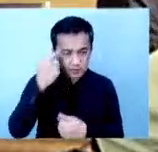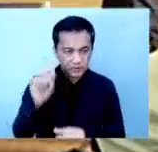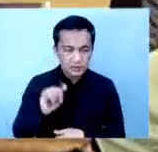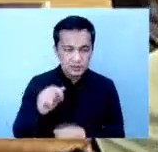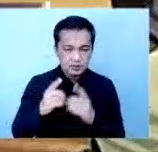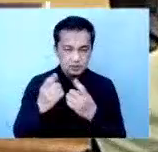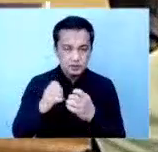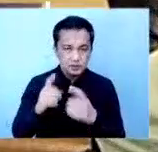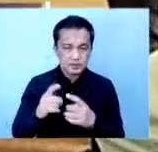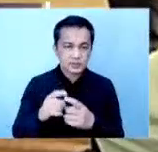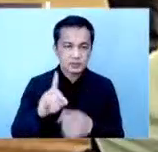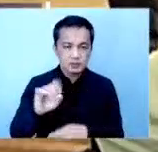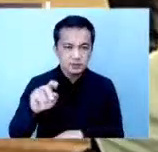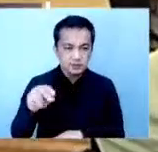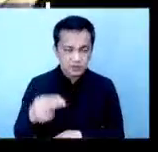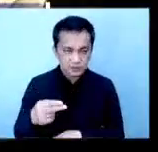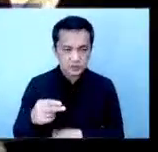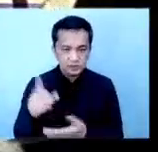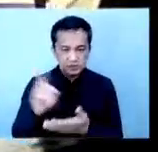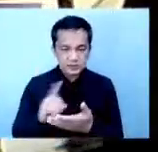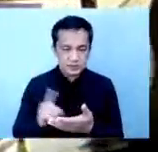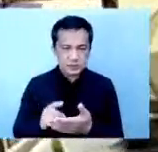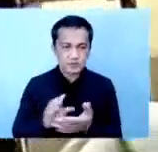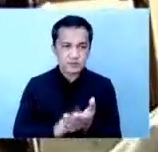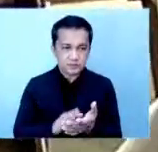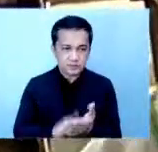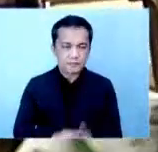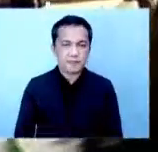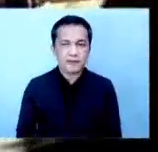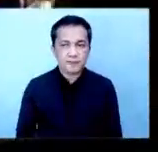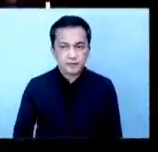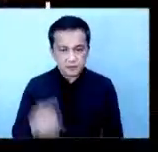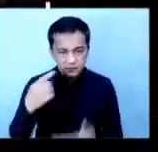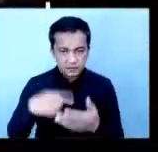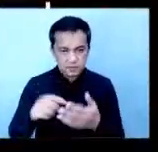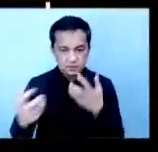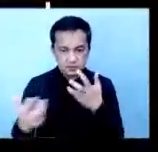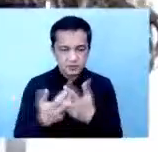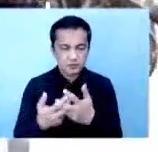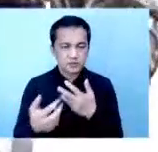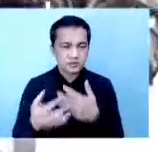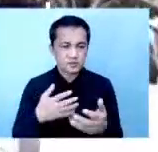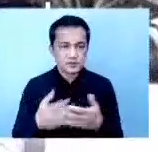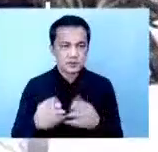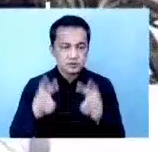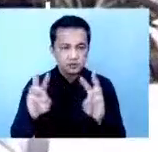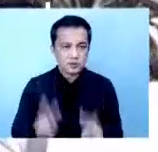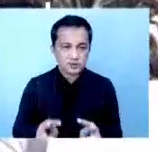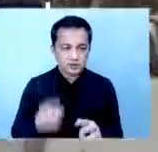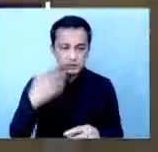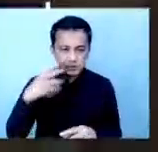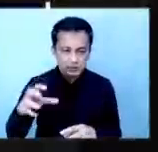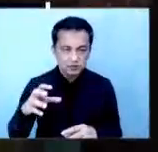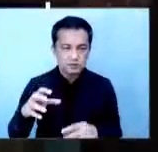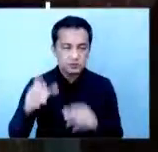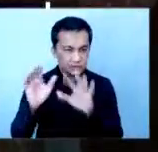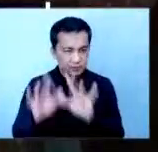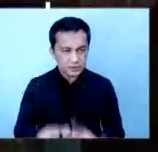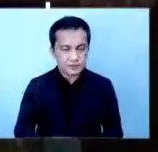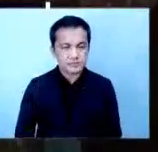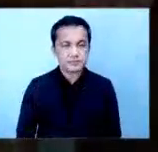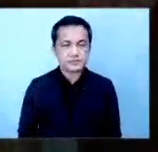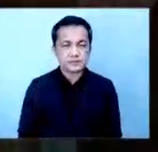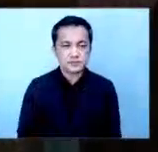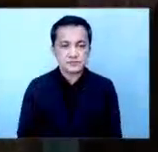at DPWH ang disenyo ng mga paaralan. At tiyaking akma ito anuman ang panahon, tag-init man o tag-ulan. Solution dapat